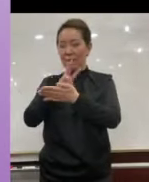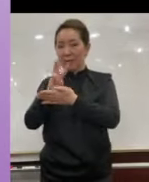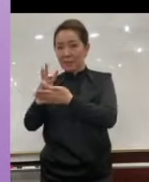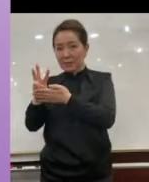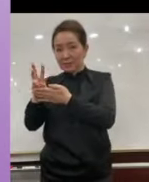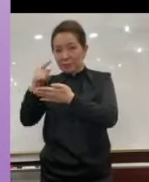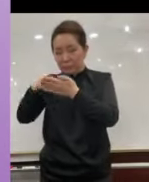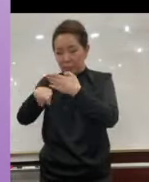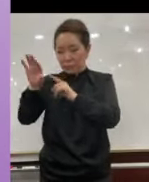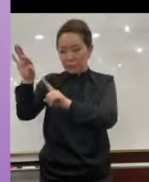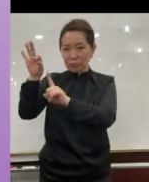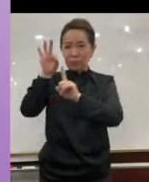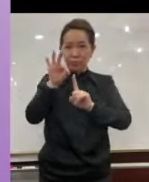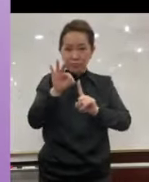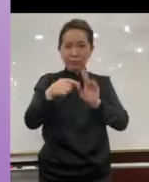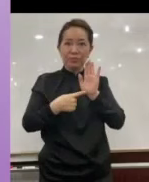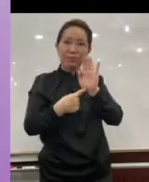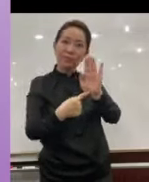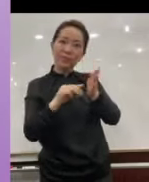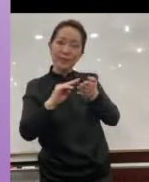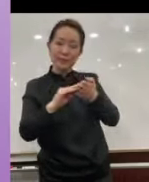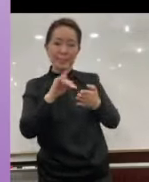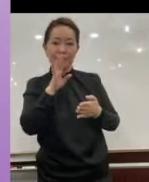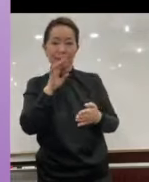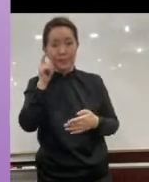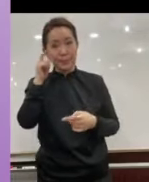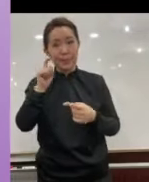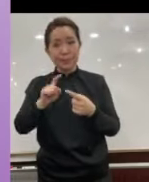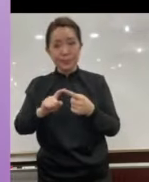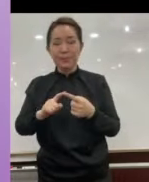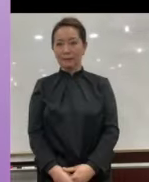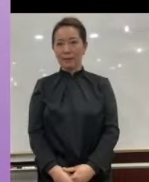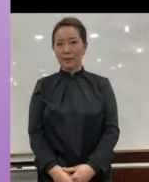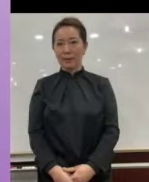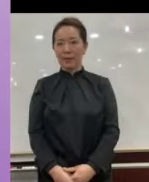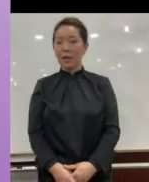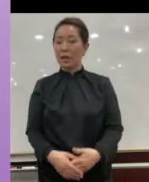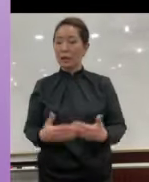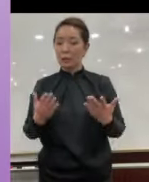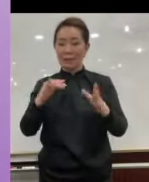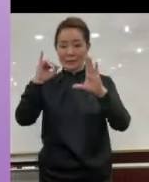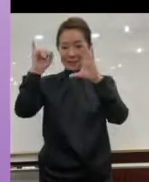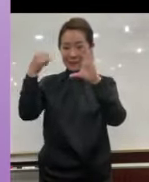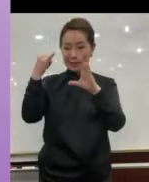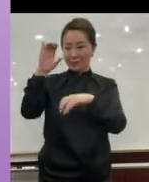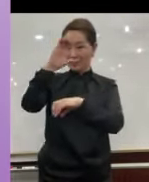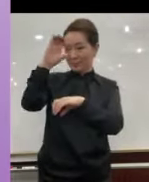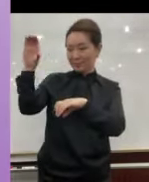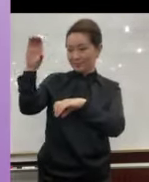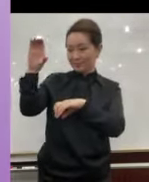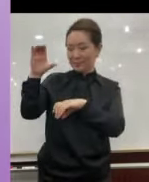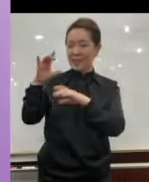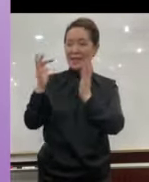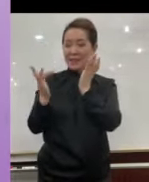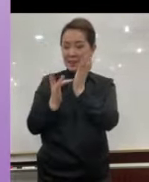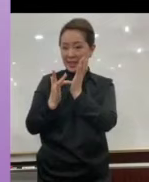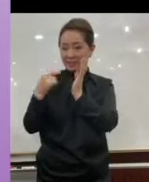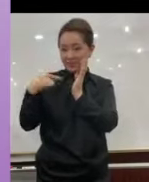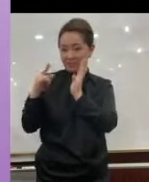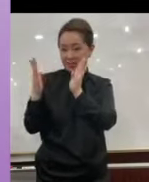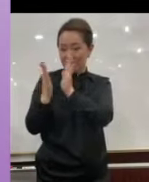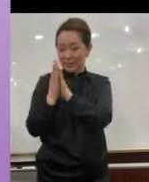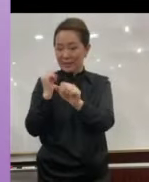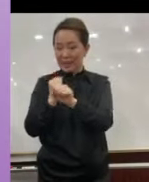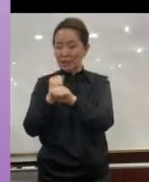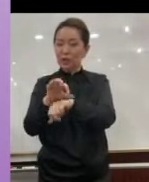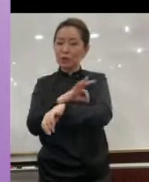нэр бол ишлэл болгож та бүхэн танилцуулахыг зорьлоо. За, JICA-гийн техникийн хамтын ажиллагааны төсөл